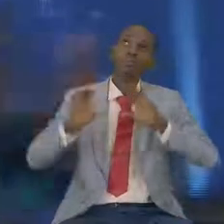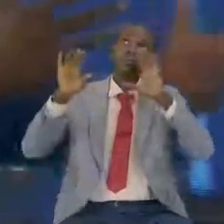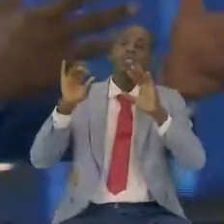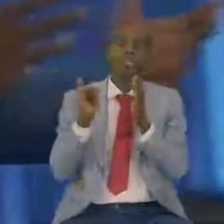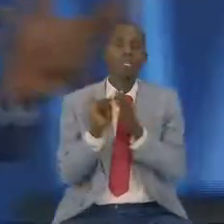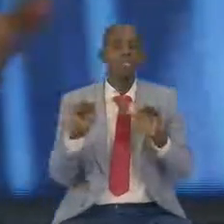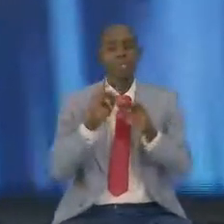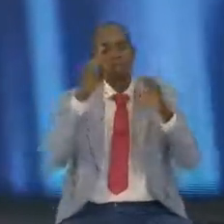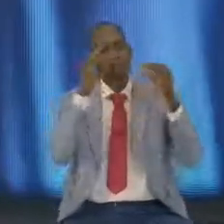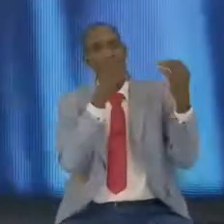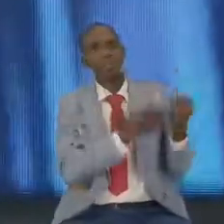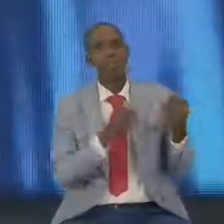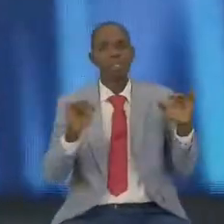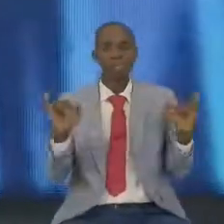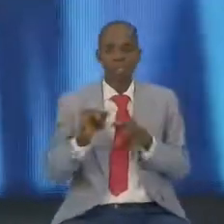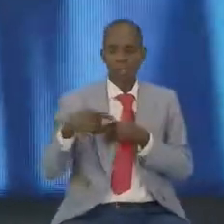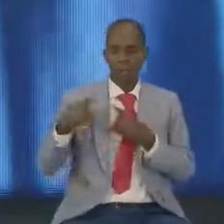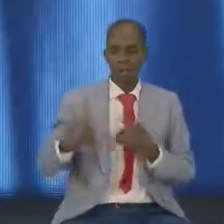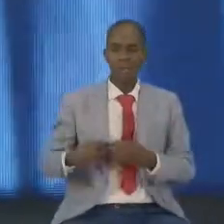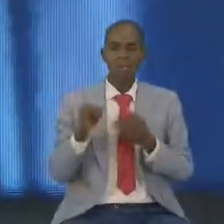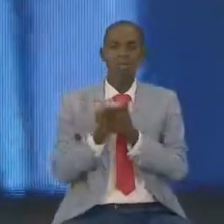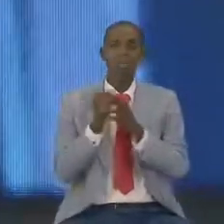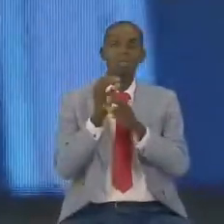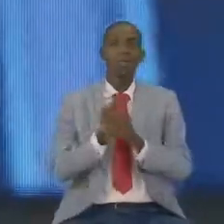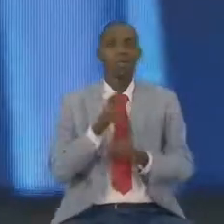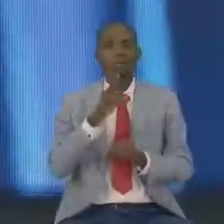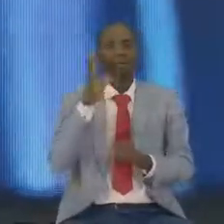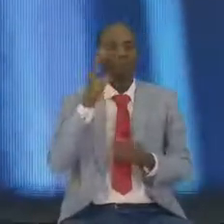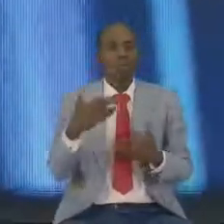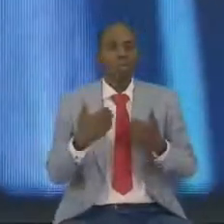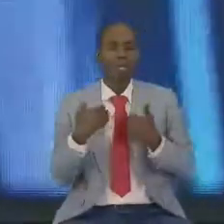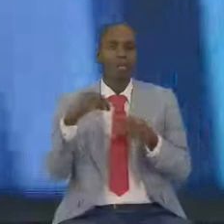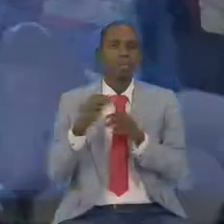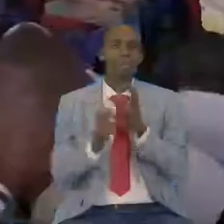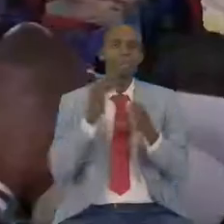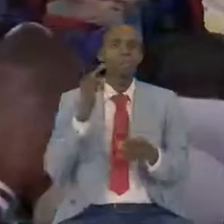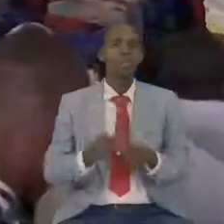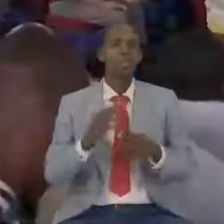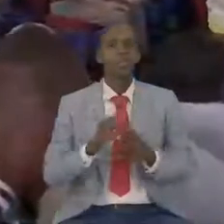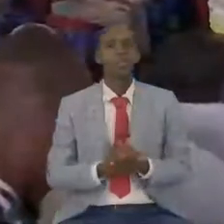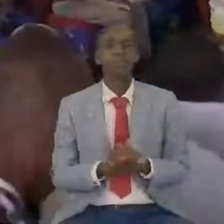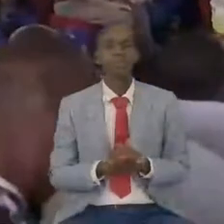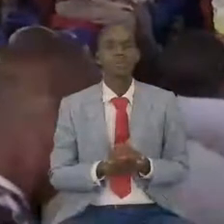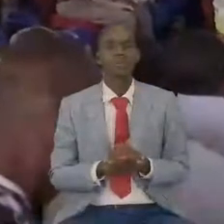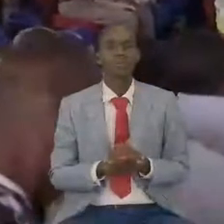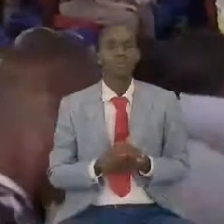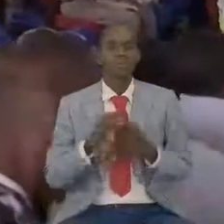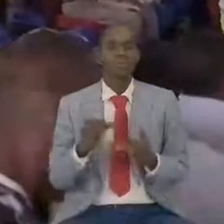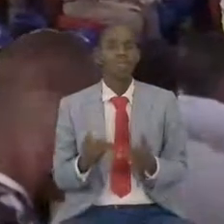Cet même engagement, ce même cœur qui reçoit, que nous l'ayons au nom de Jésus.